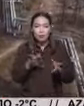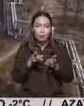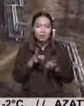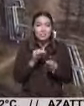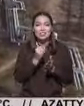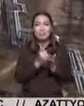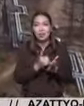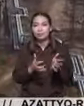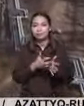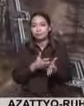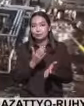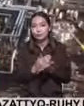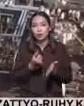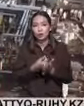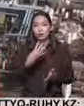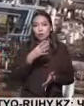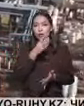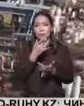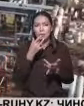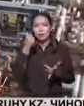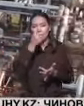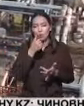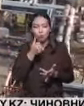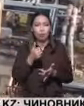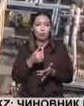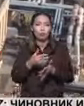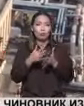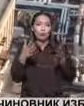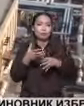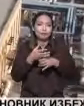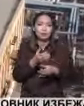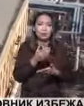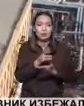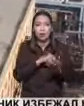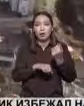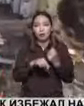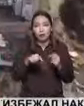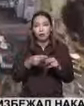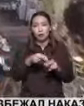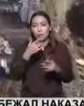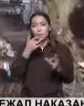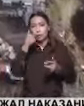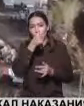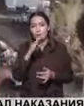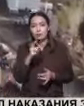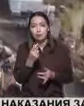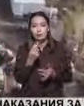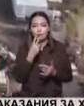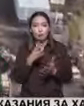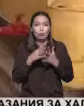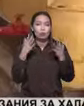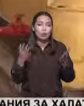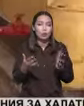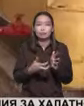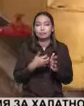персонала до 40 лет в последние годы значительно сократилась, говорят работодатели. Помимо этого, в последние годы на ТЭЦ наблюдается большая текучка